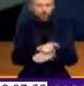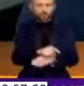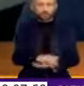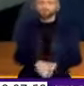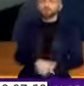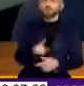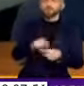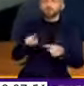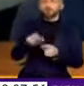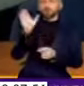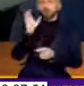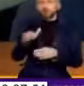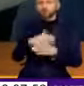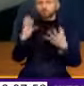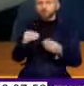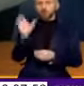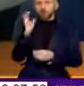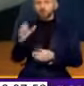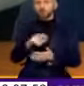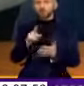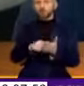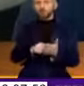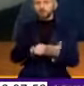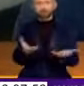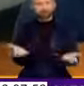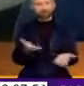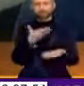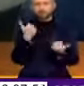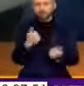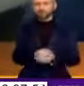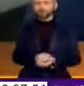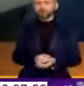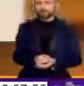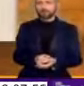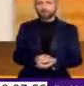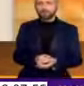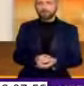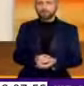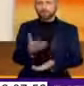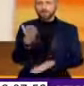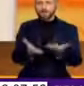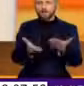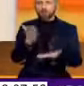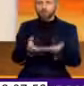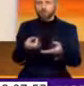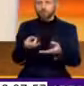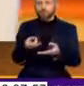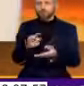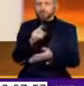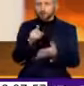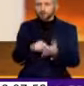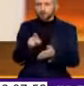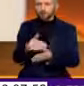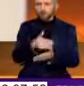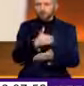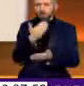Так, швиденько слухаємо. Добрий день. Слухаємо ваше запитання. Так, не дочекалися. Якщо запитання, яке ви